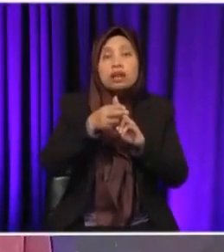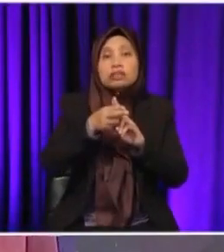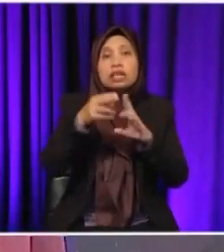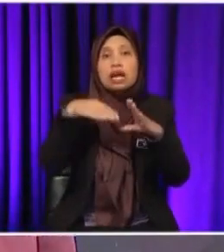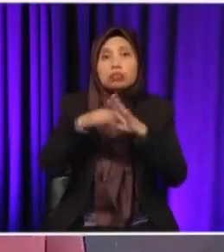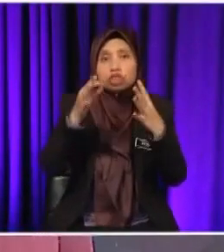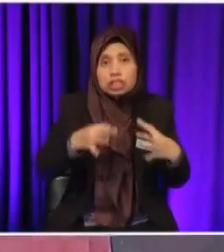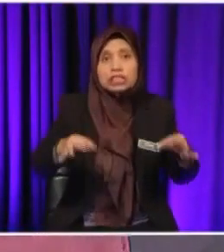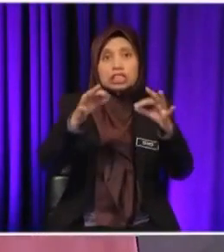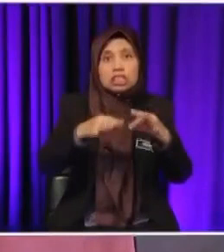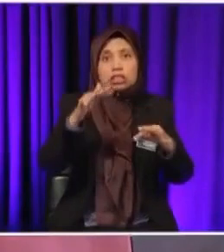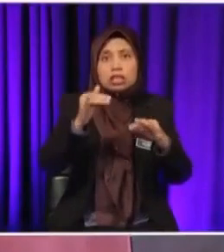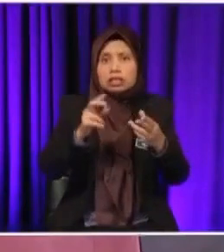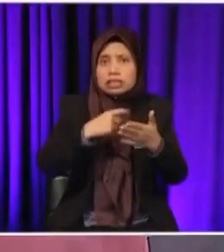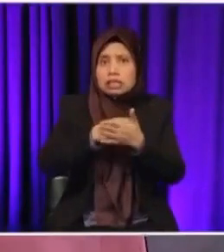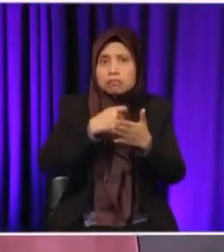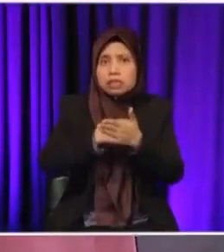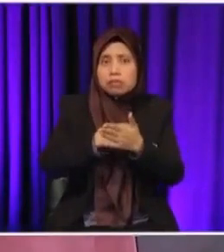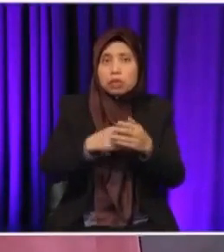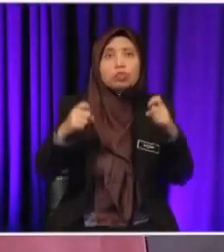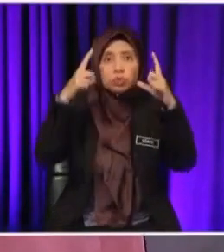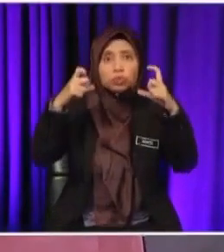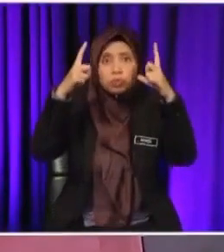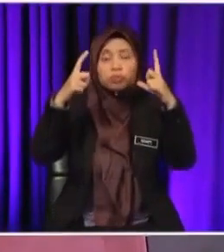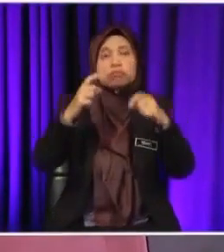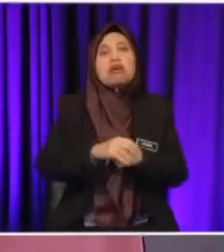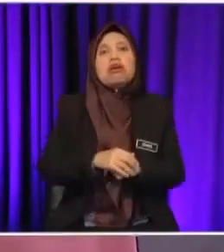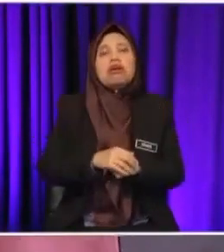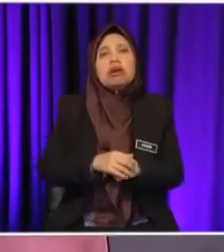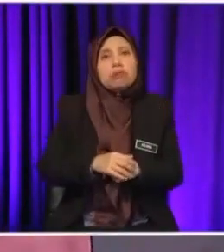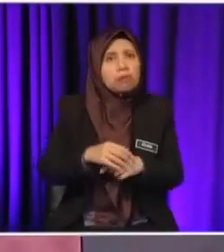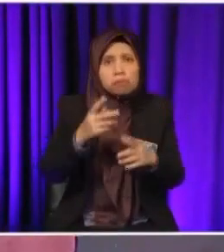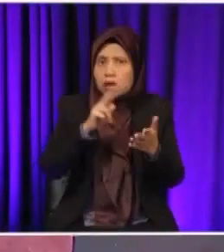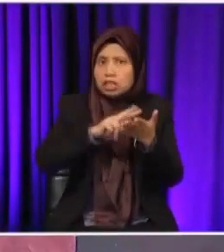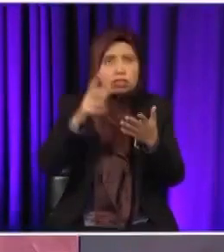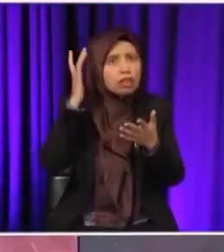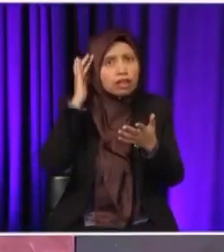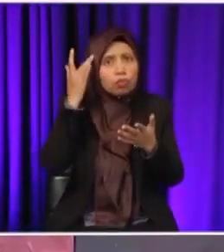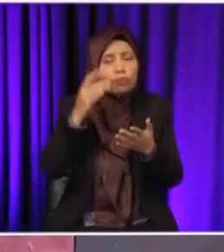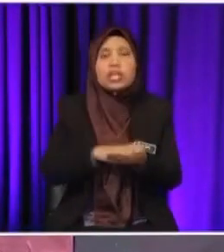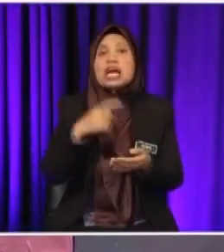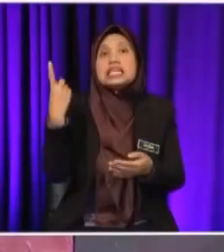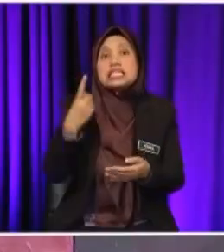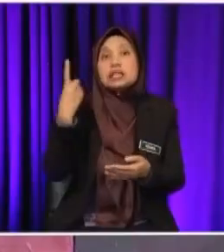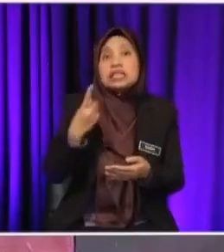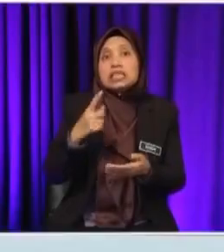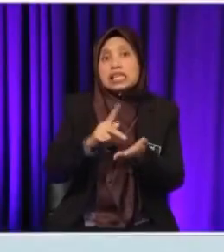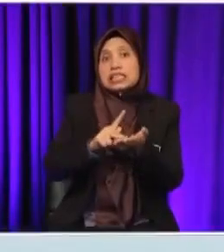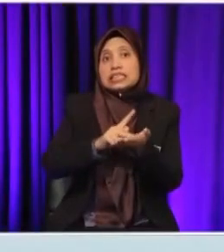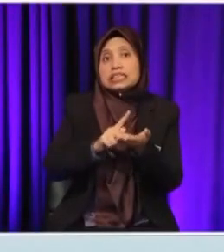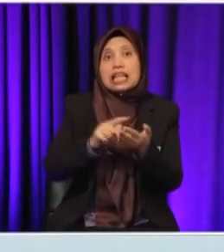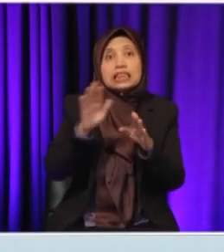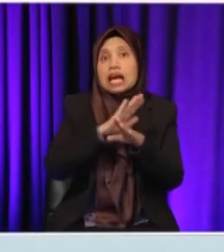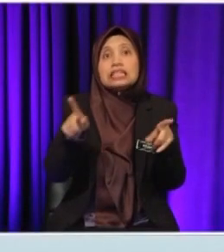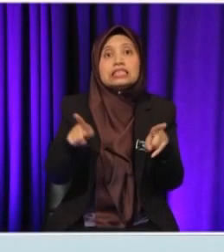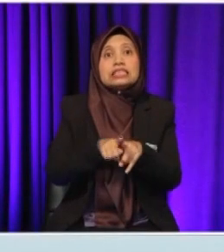berlaku secara tiba-tiba. Terkejutlah tanpa diduga oleh pembaca itu sendiri. Lazimnya kesan yang timbul dalam kejutan ini tidak